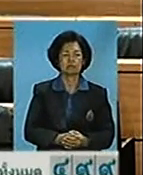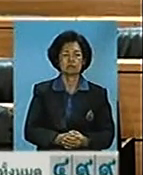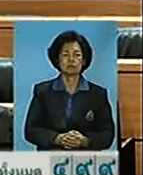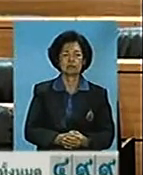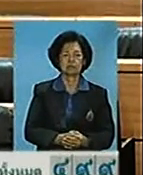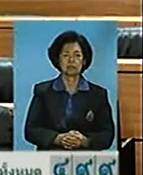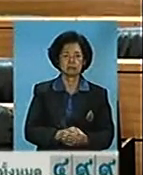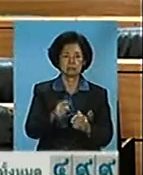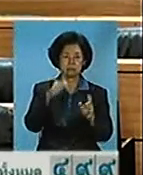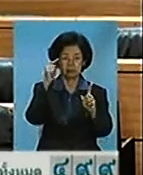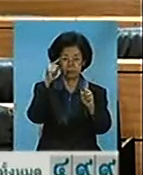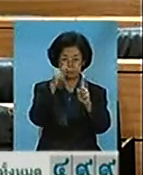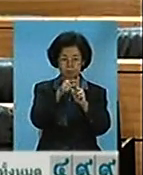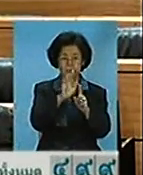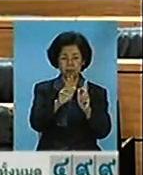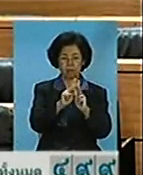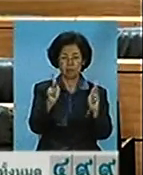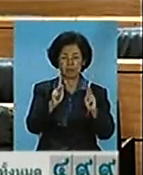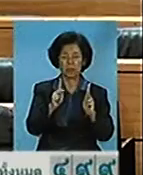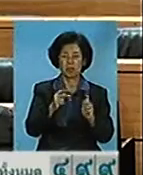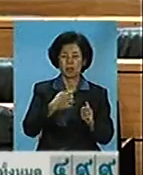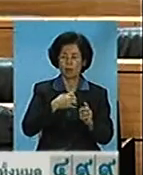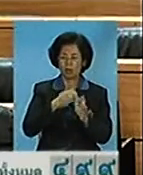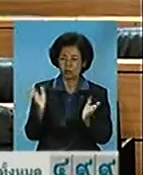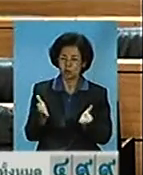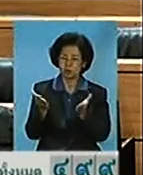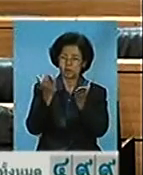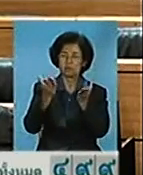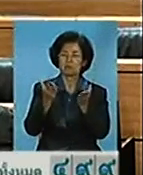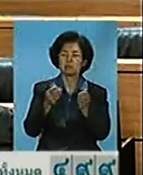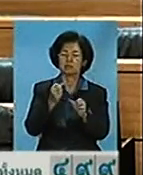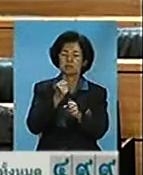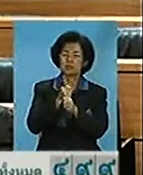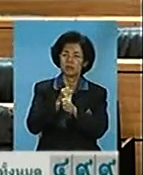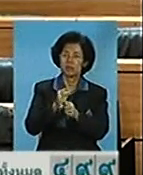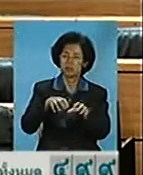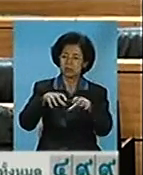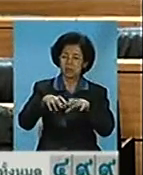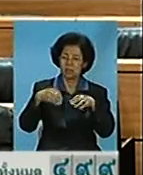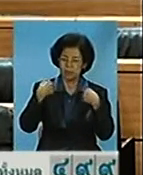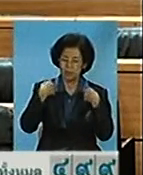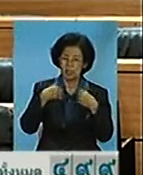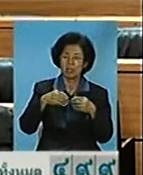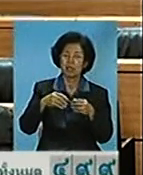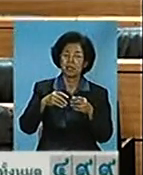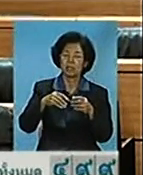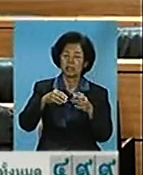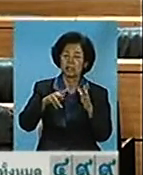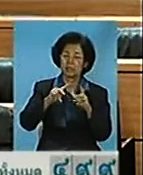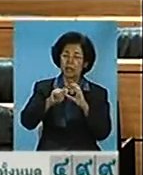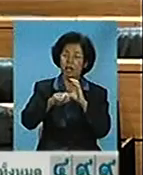โดยเจตนาของคณะกรรมการก็คือต้องการส่งเสริมสนับสนุนและดำเนินการจัดให้มีตลาดกลางยางเฉย